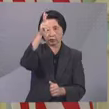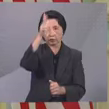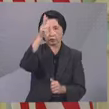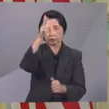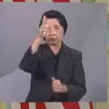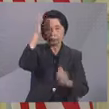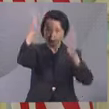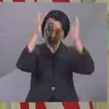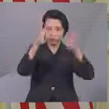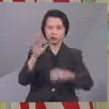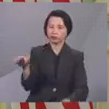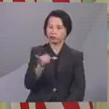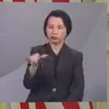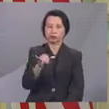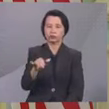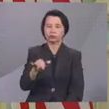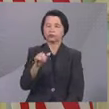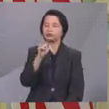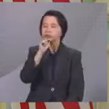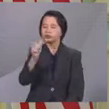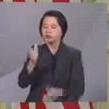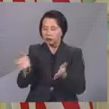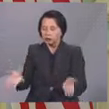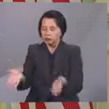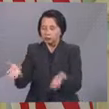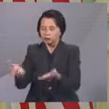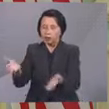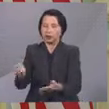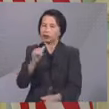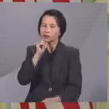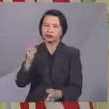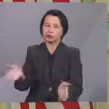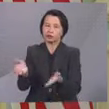Kerajaan Persekutuan. Tidak digalakkan. Okey.